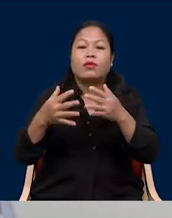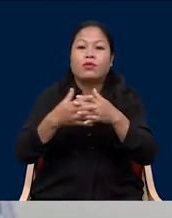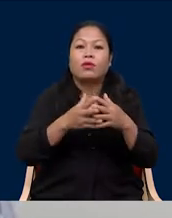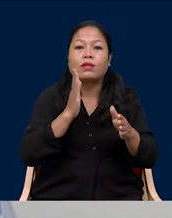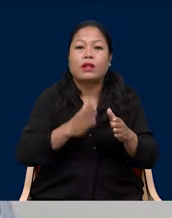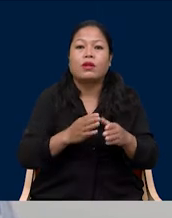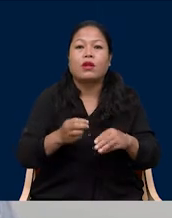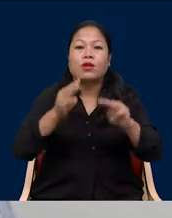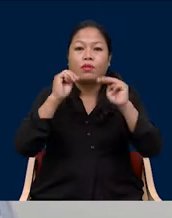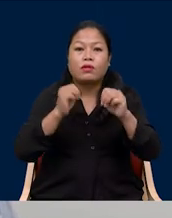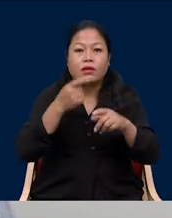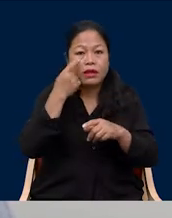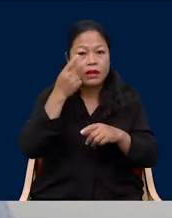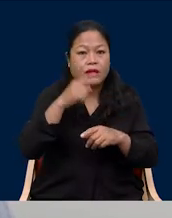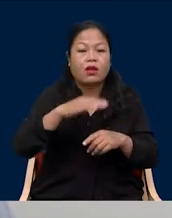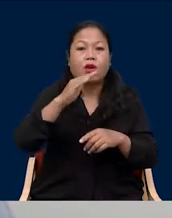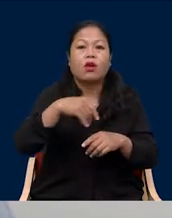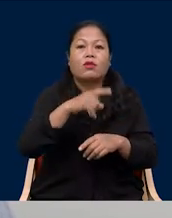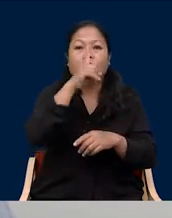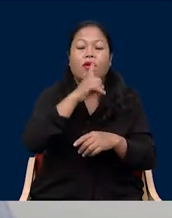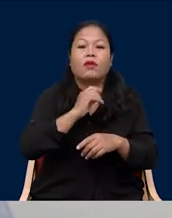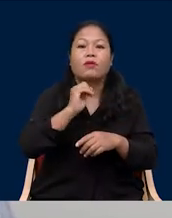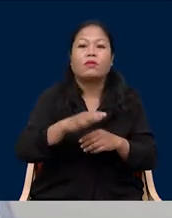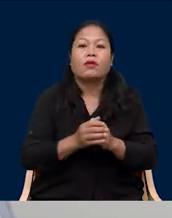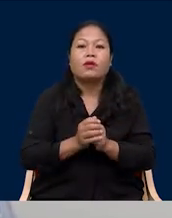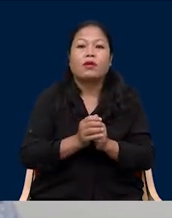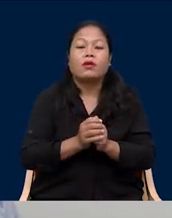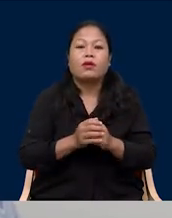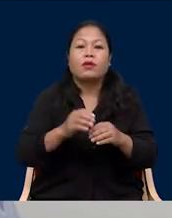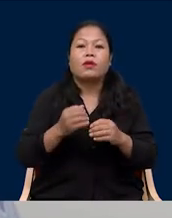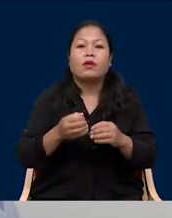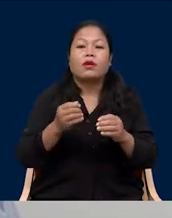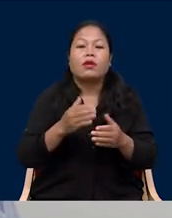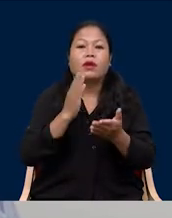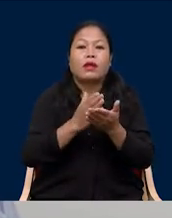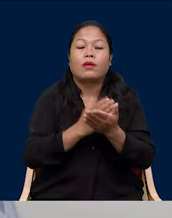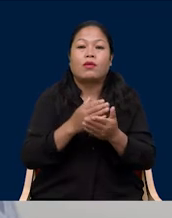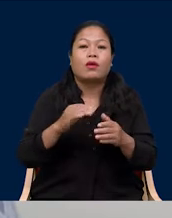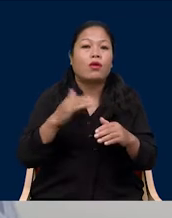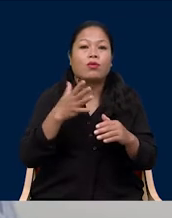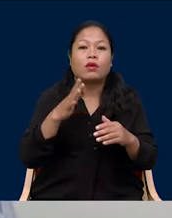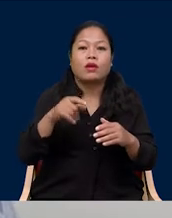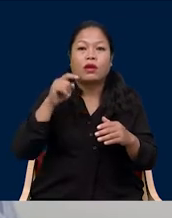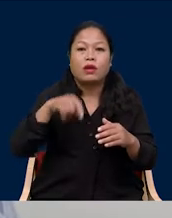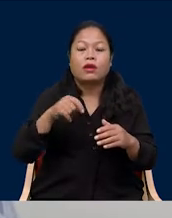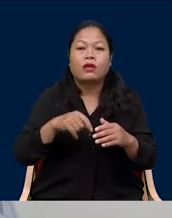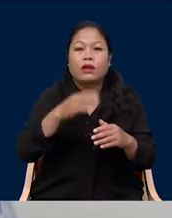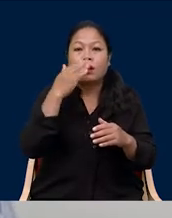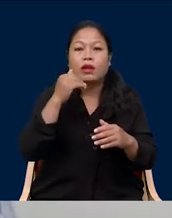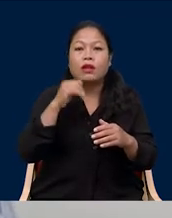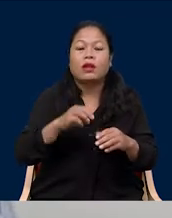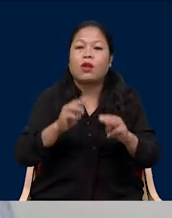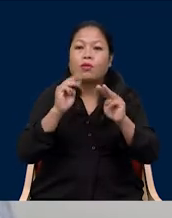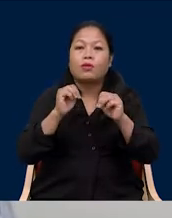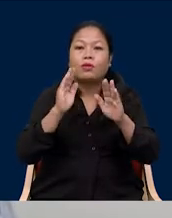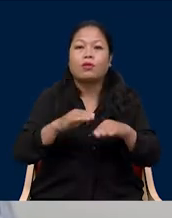जस्तै एकदमै महत्त्वका साथ हेरेको छ। गत वर्ष पनि कोप सम्पन्न हुन सकेन, अब यसपालिको कोप त्यस कारणले